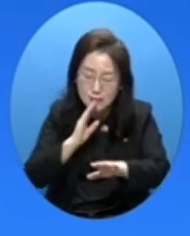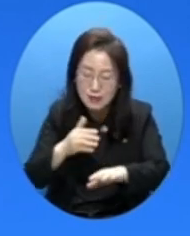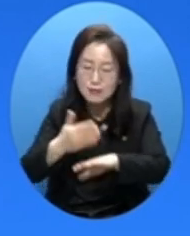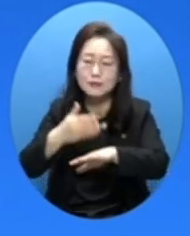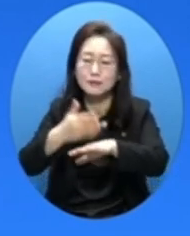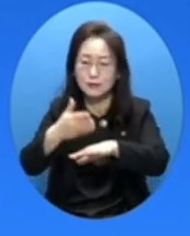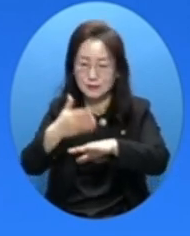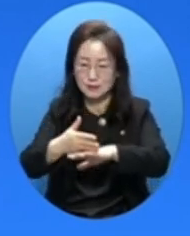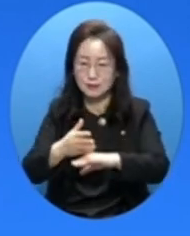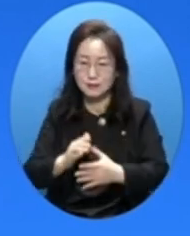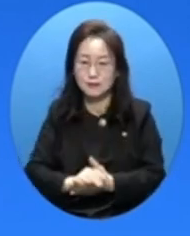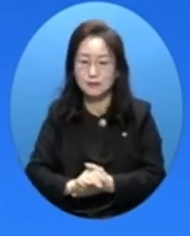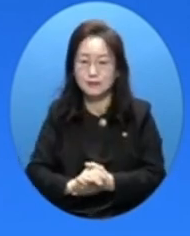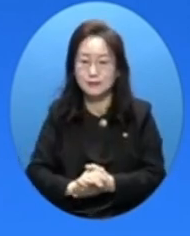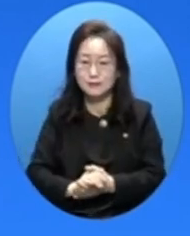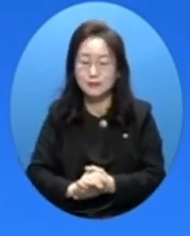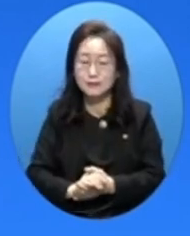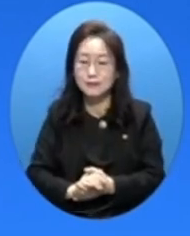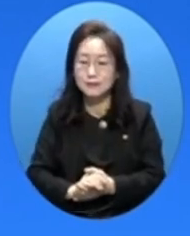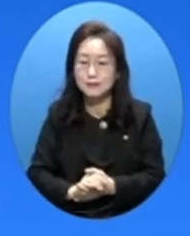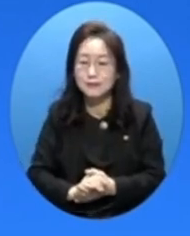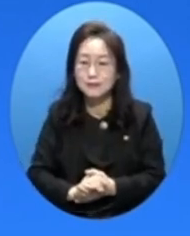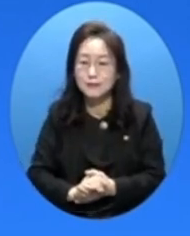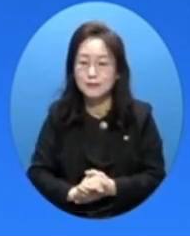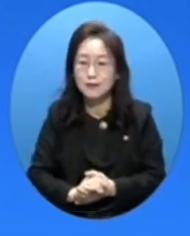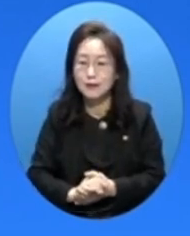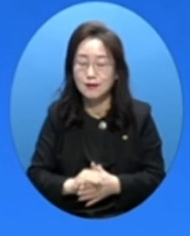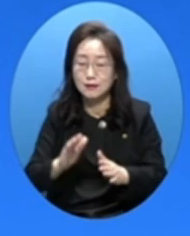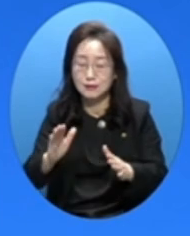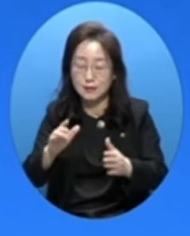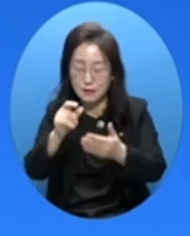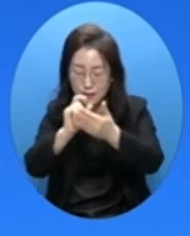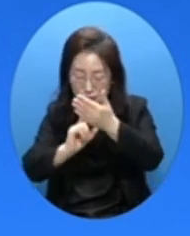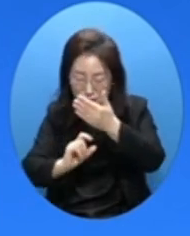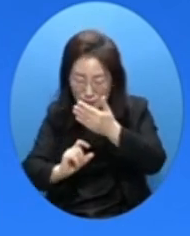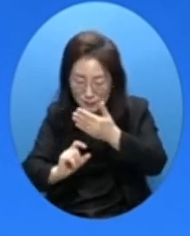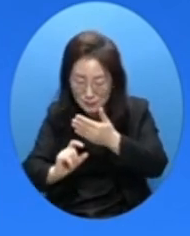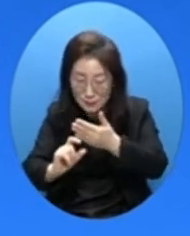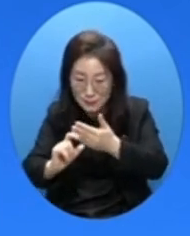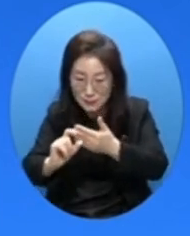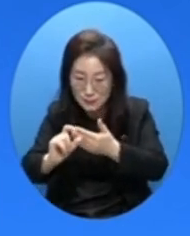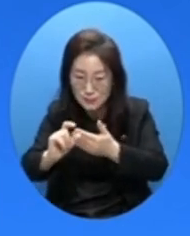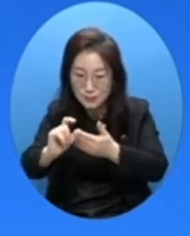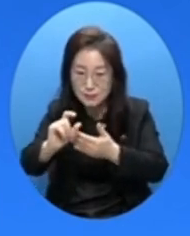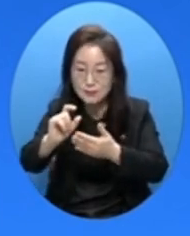감사합니다. 그래가지고 아침 동이 들 땐 나와서